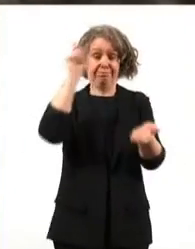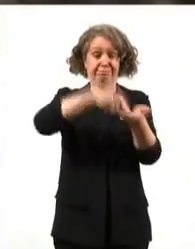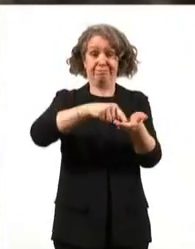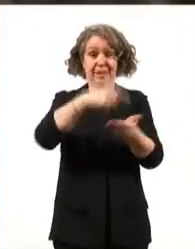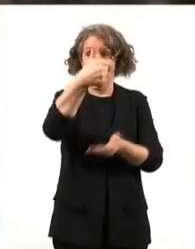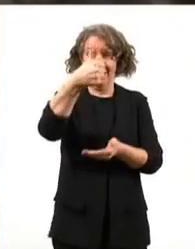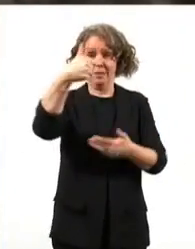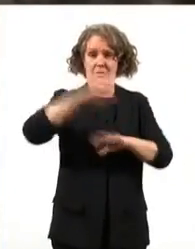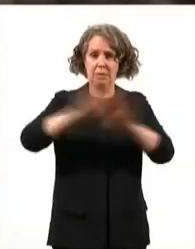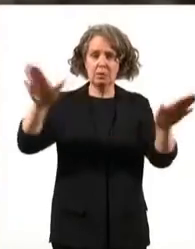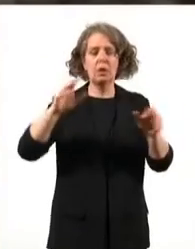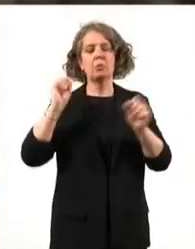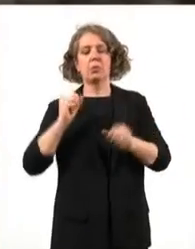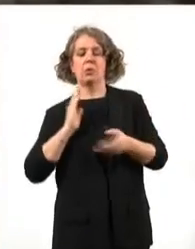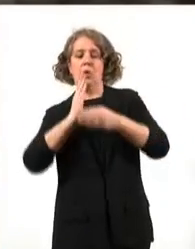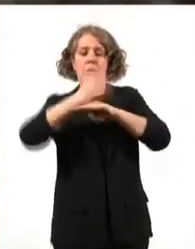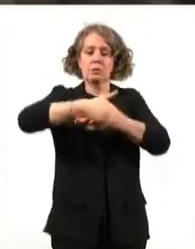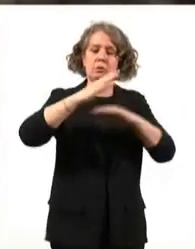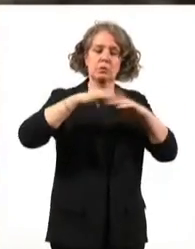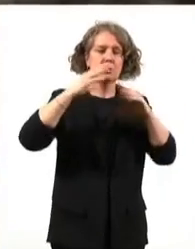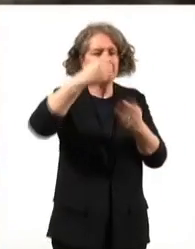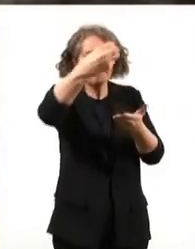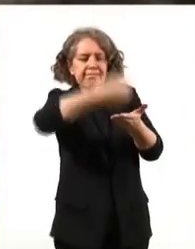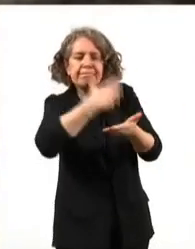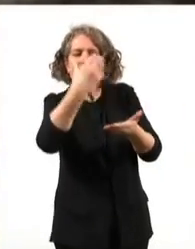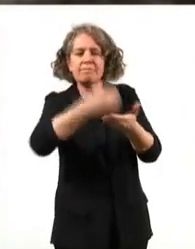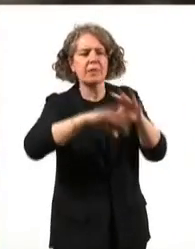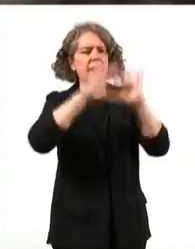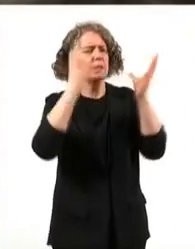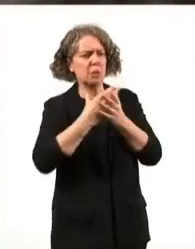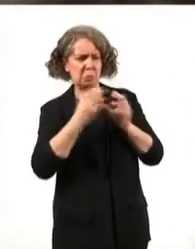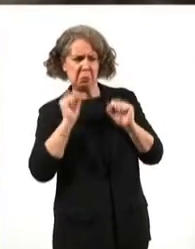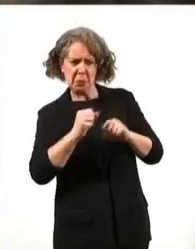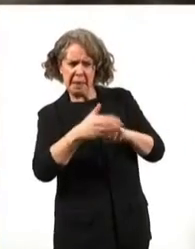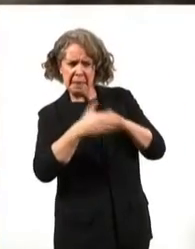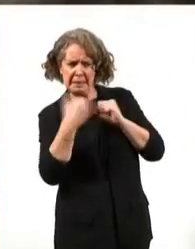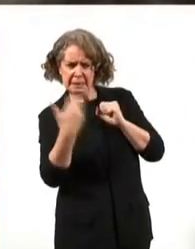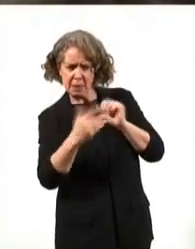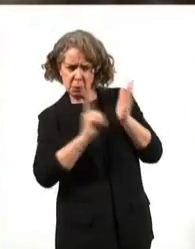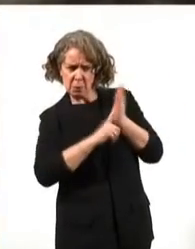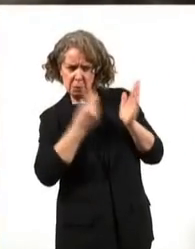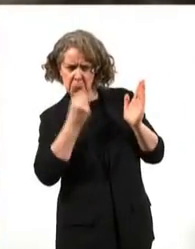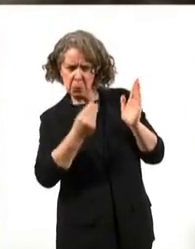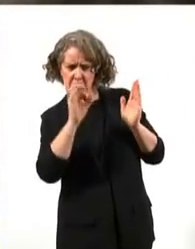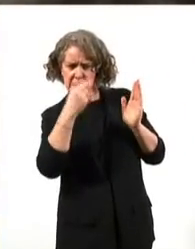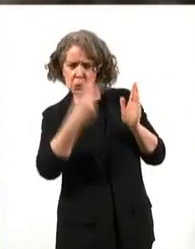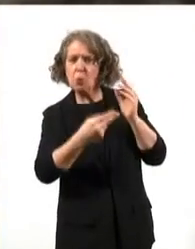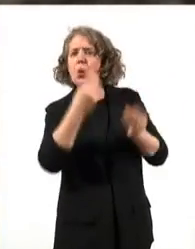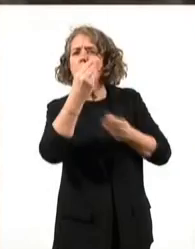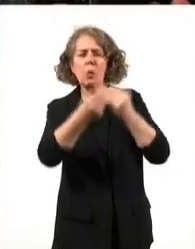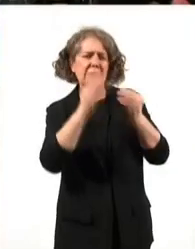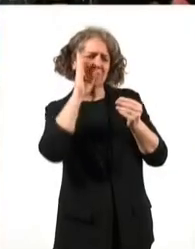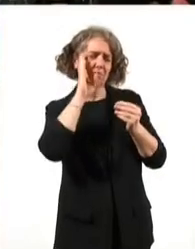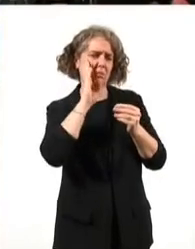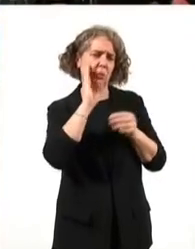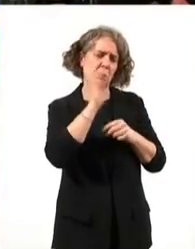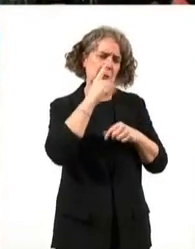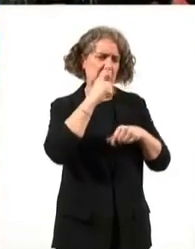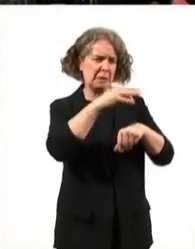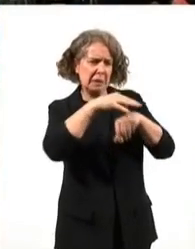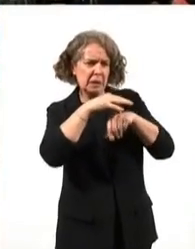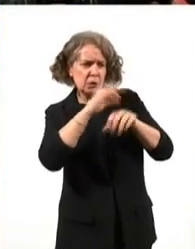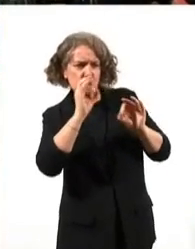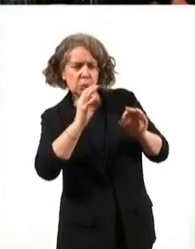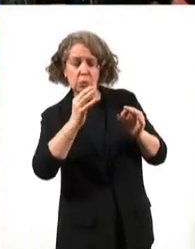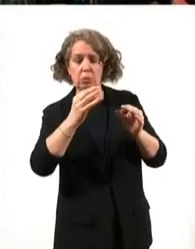formation et de pouvoir demander toutes les aides auxquelles ils pouvaient prétendre ou tout l'accompagnement auquel ils pouvaient